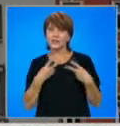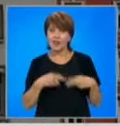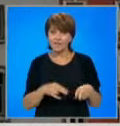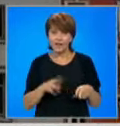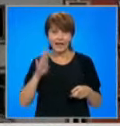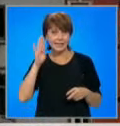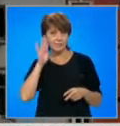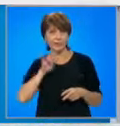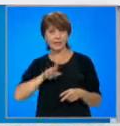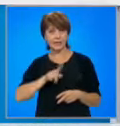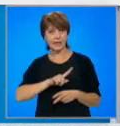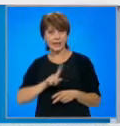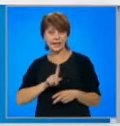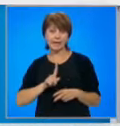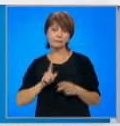да разберем.